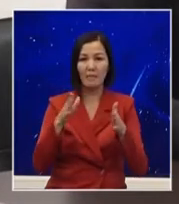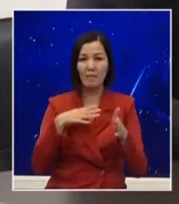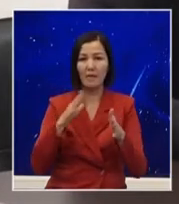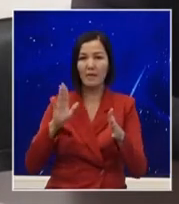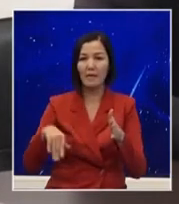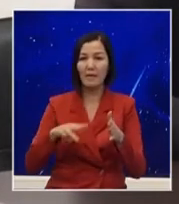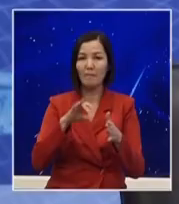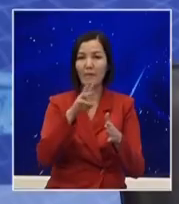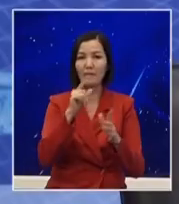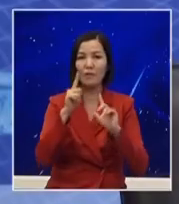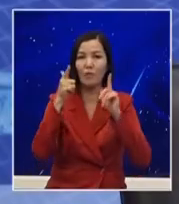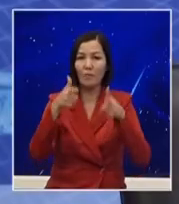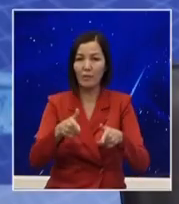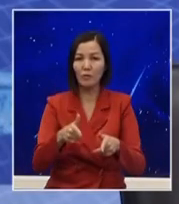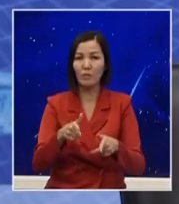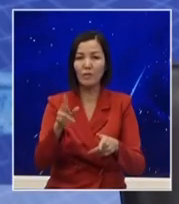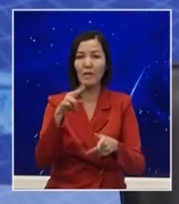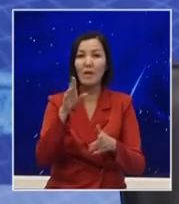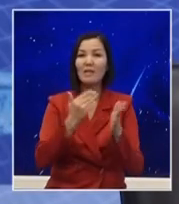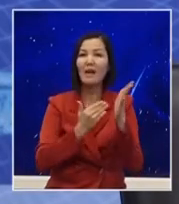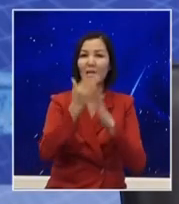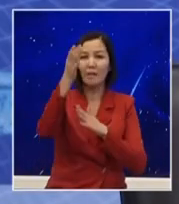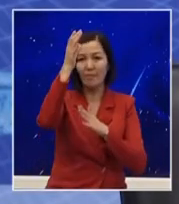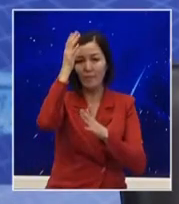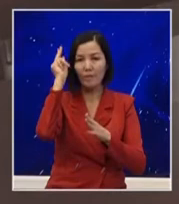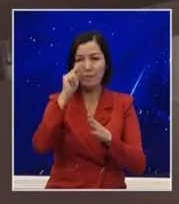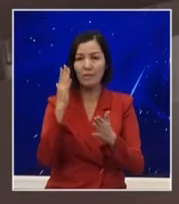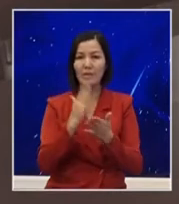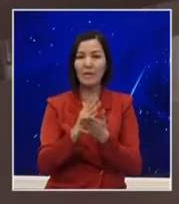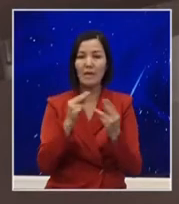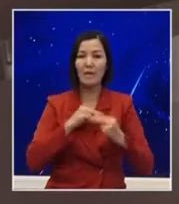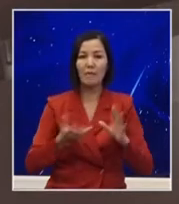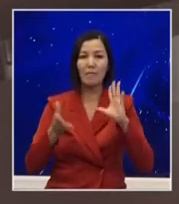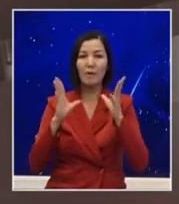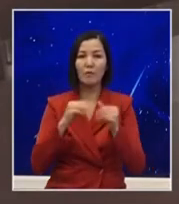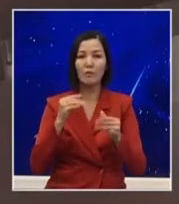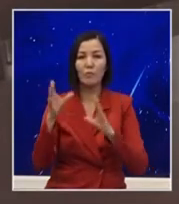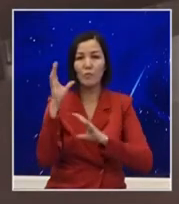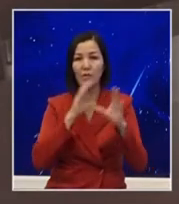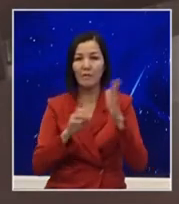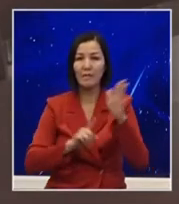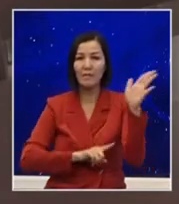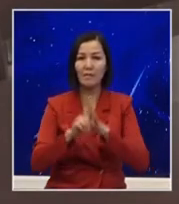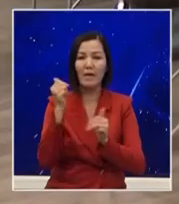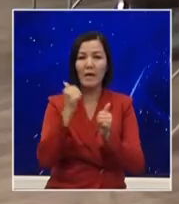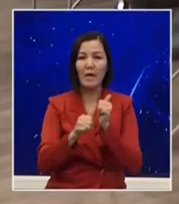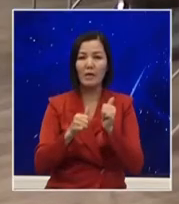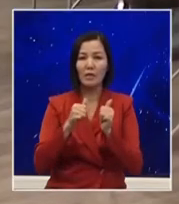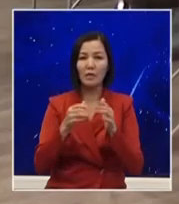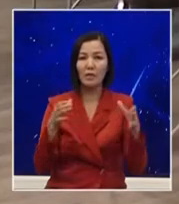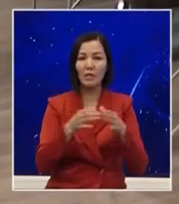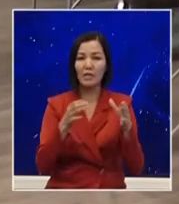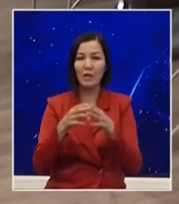мамандығын тәмамдап, кейін магистратура және PhD докторантурасын бітірген. Еңбек жолын аталмыш университетте бастап, әр жылдары кафедра